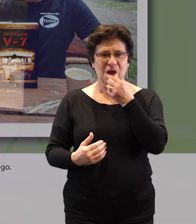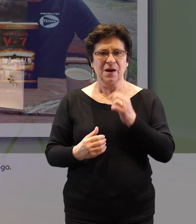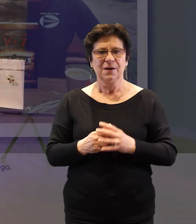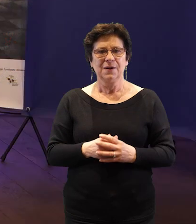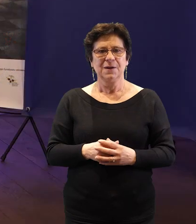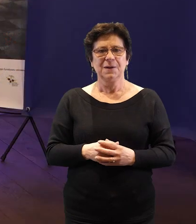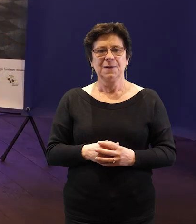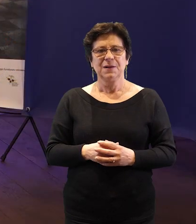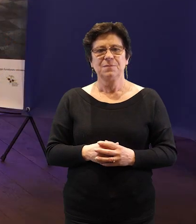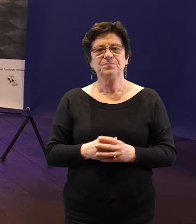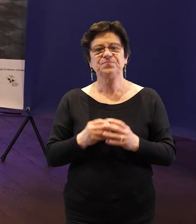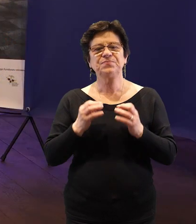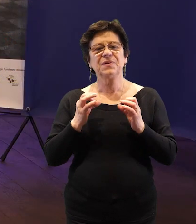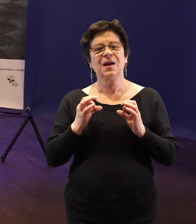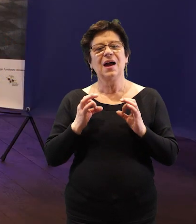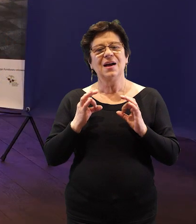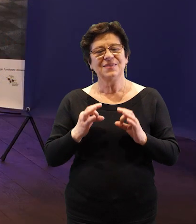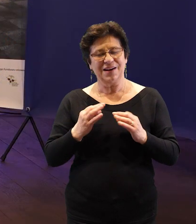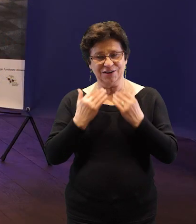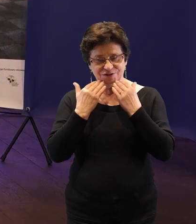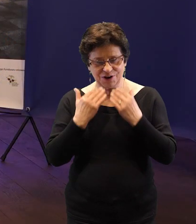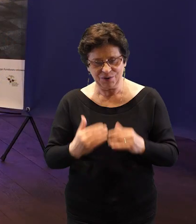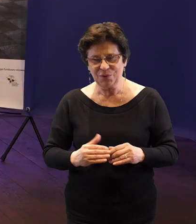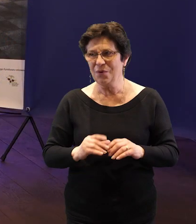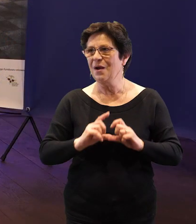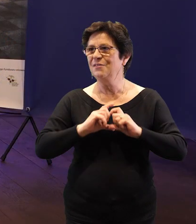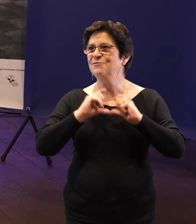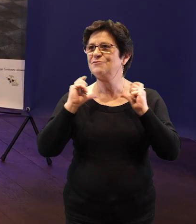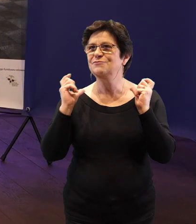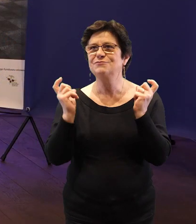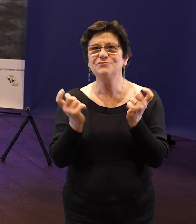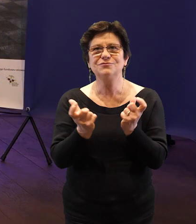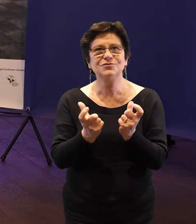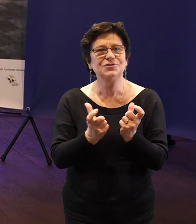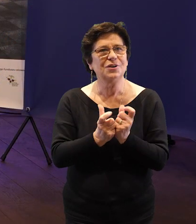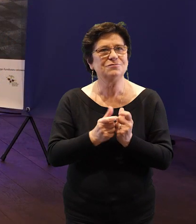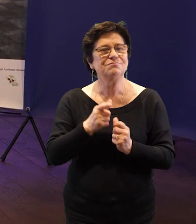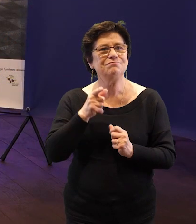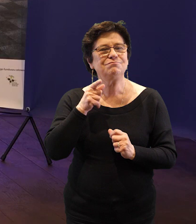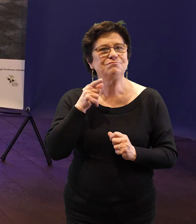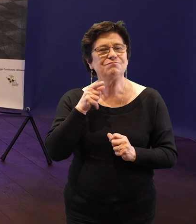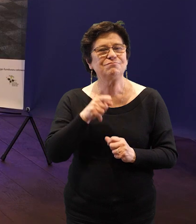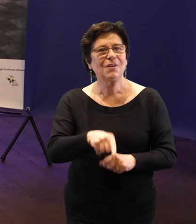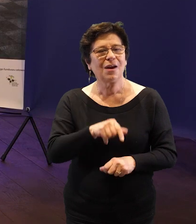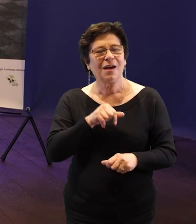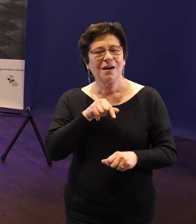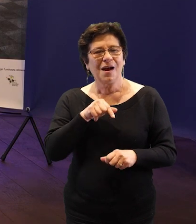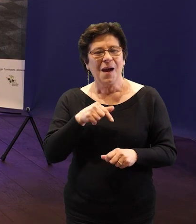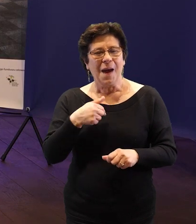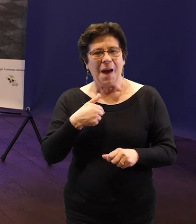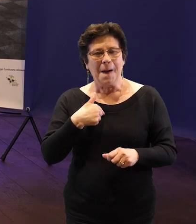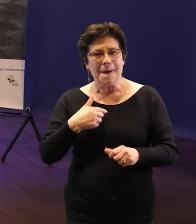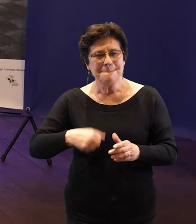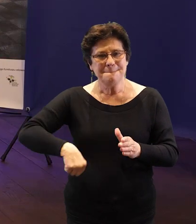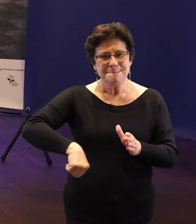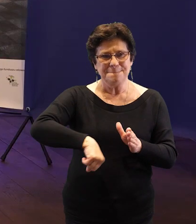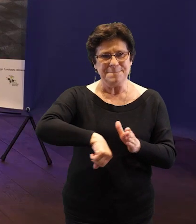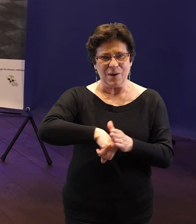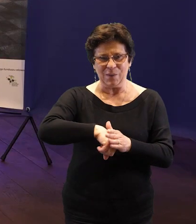To teraz przede wszystkim dziękuję wszystkim, że się solidaryzują ze mną, bo pewnie nie tylko ja jestem kibicem piłkarskim